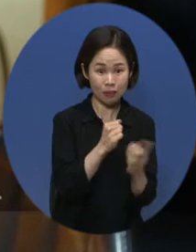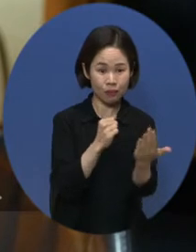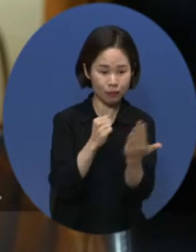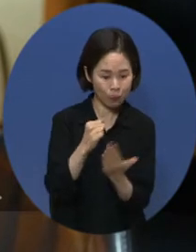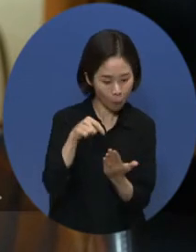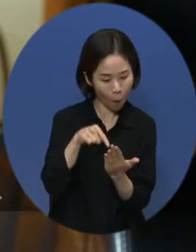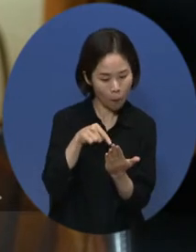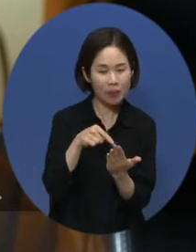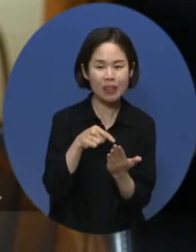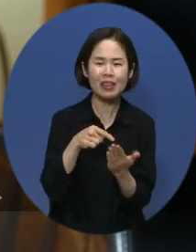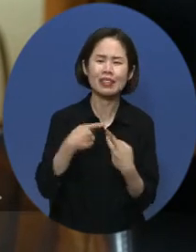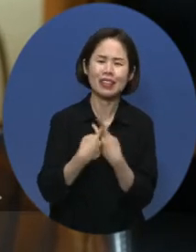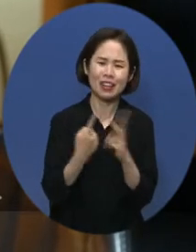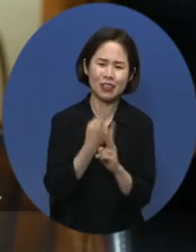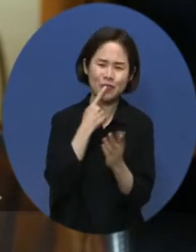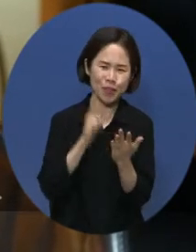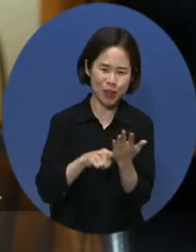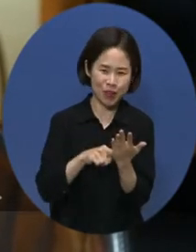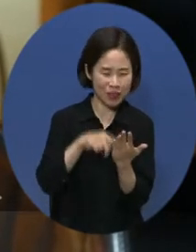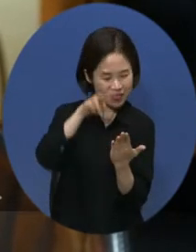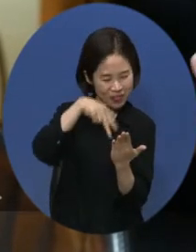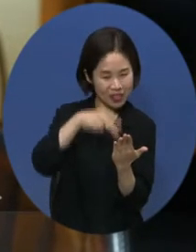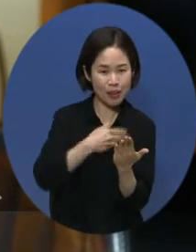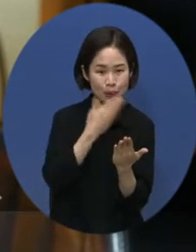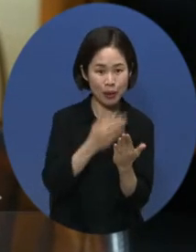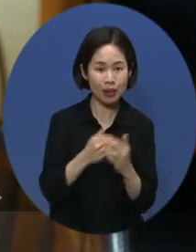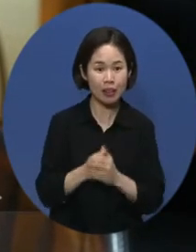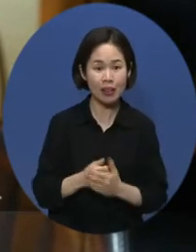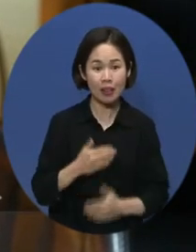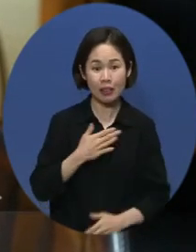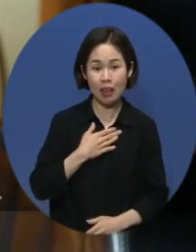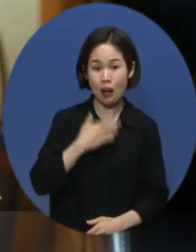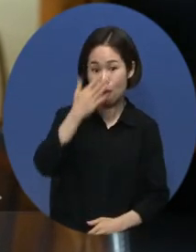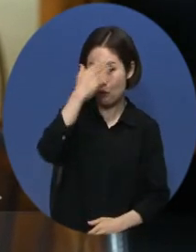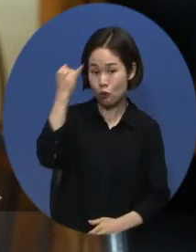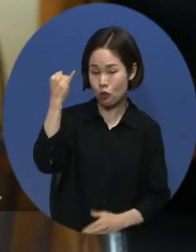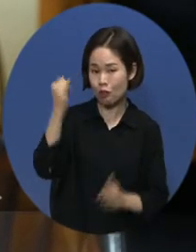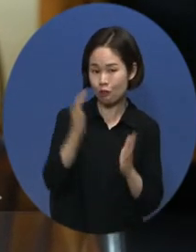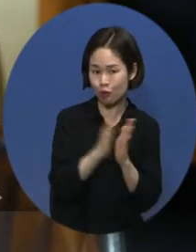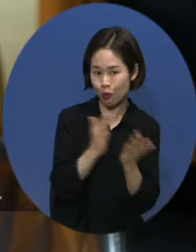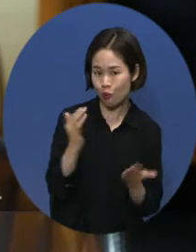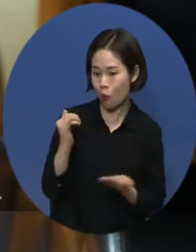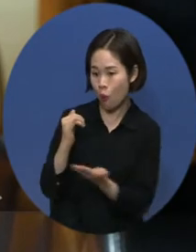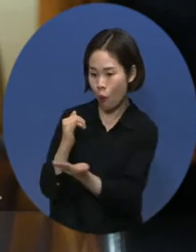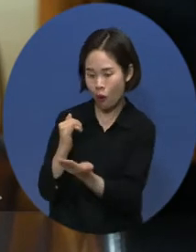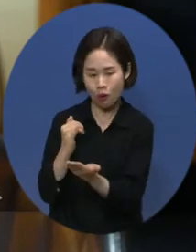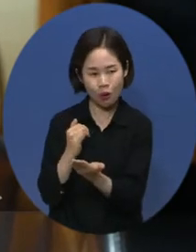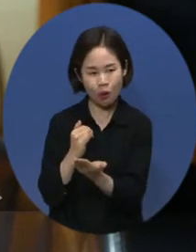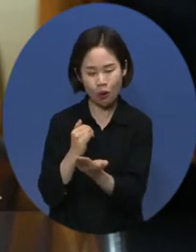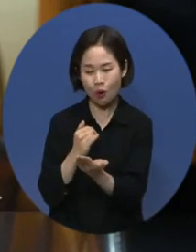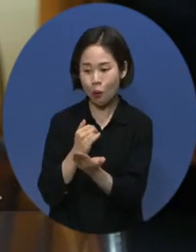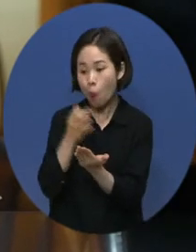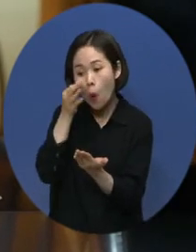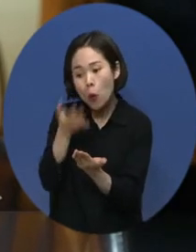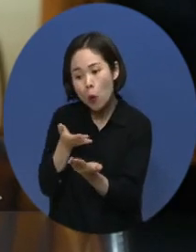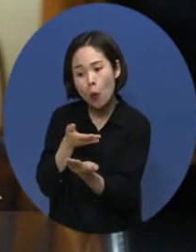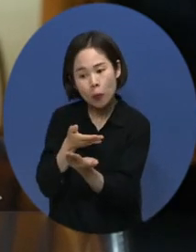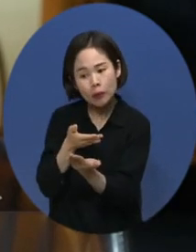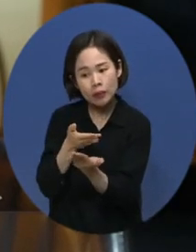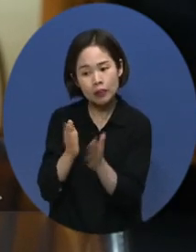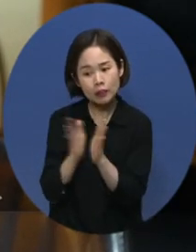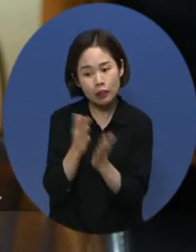볼 수가 있어요. 저희 할머니한테도 한번 보여드렸는데 책을 가져가셨어요. 그거를